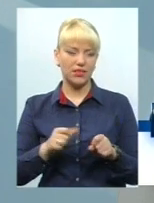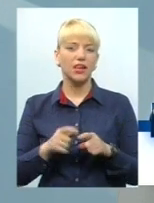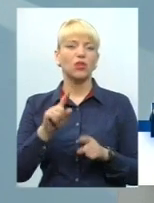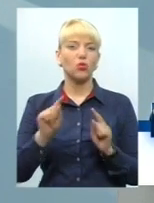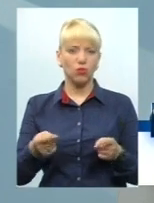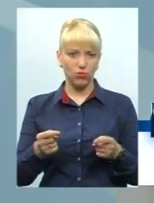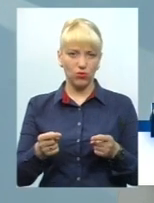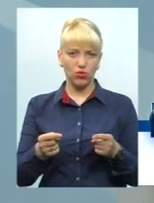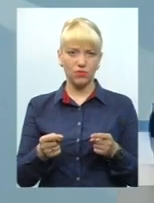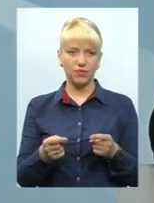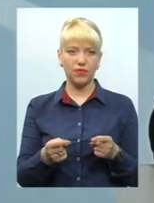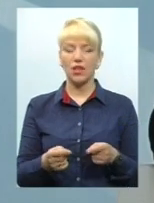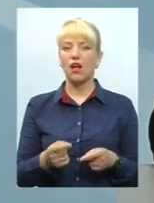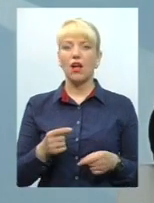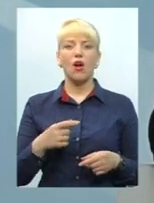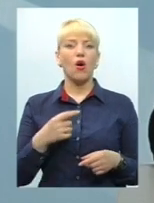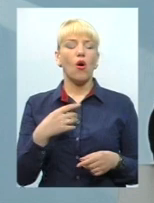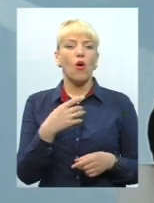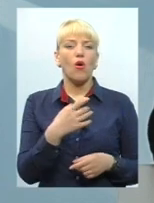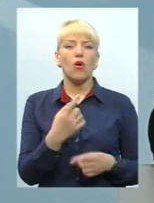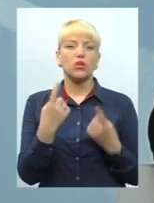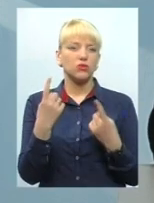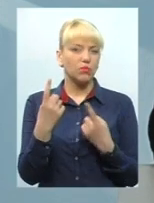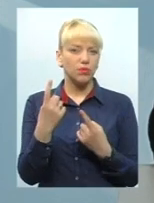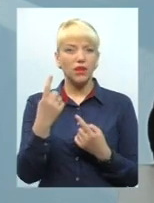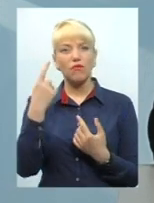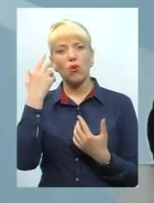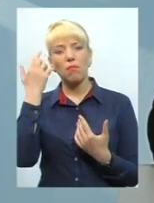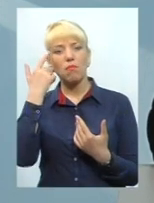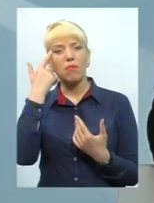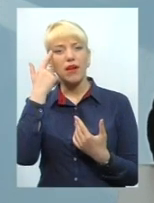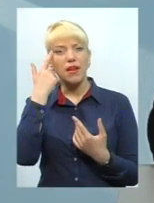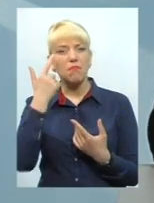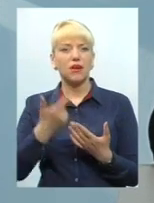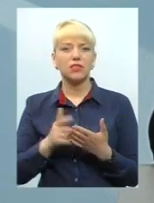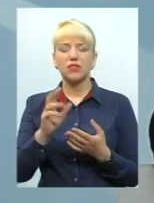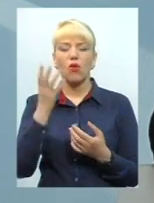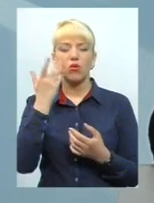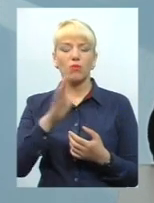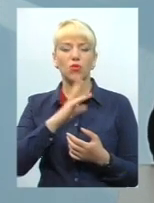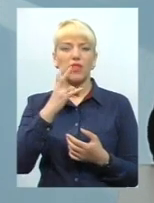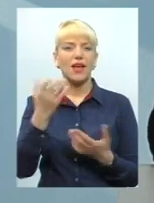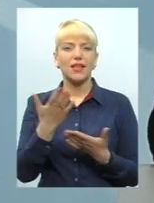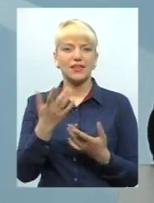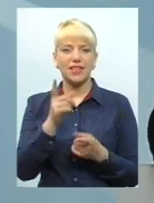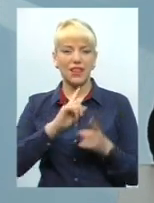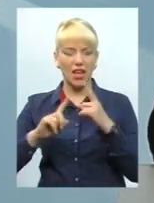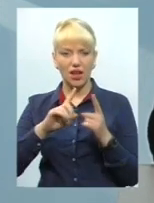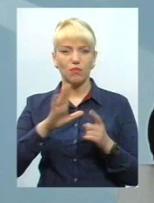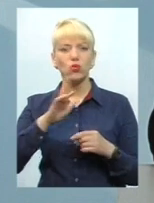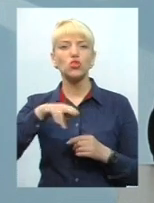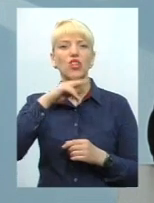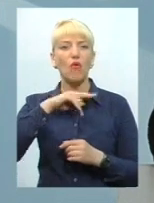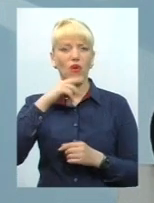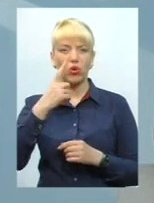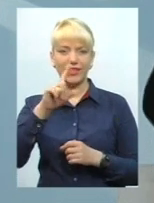тому, звичайно, а особливо перейматися, ви знаєте, коли на одній із нарад було зауважено, значить,